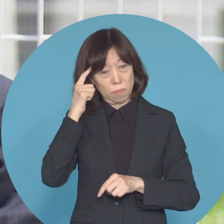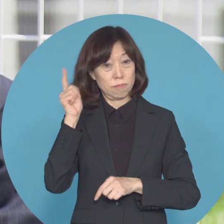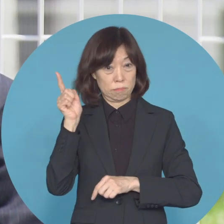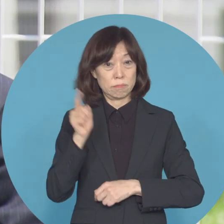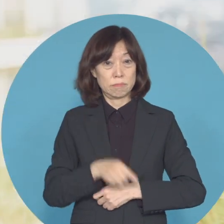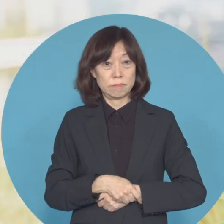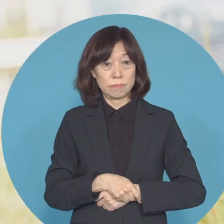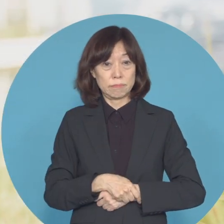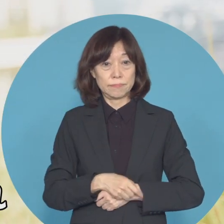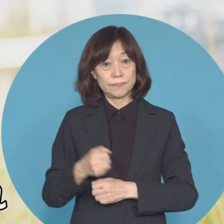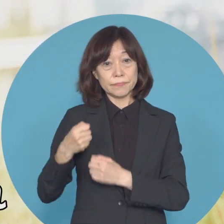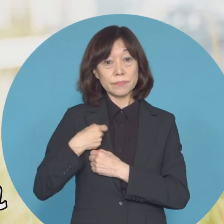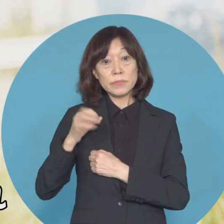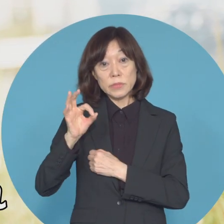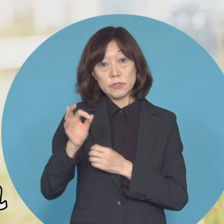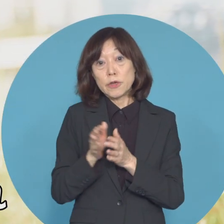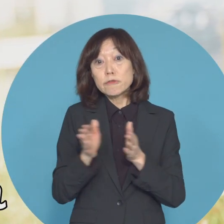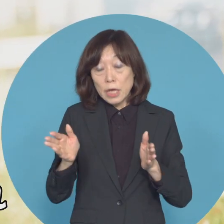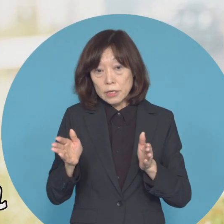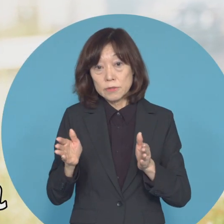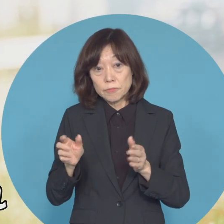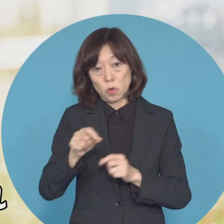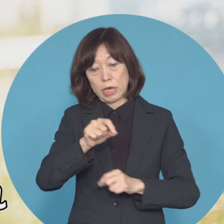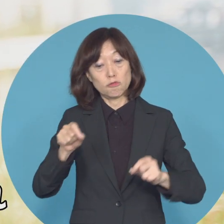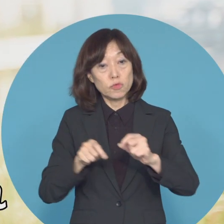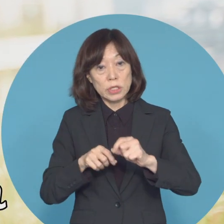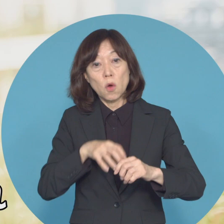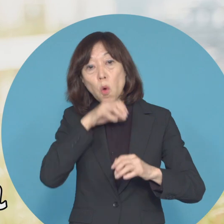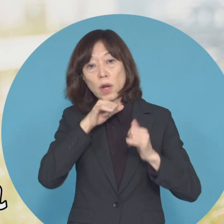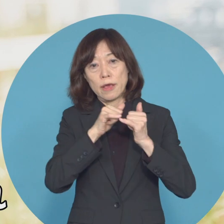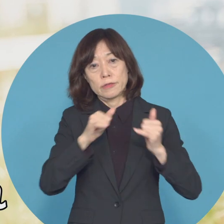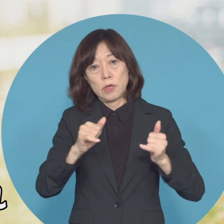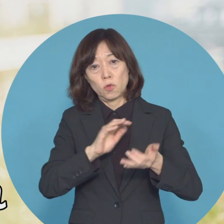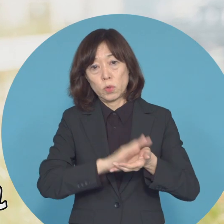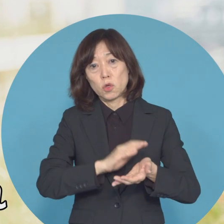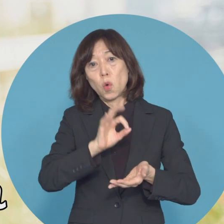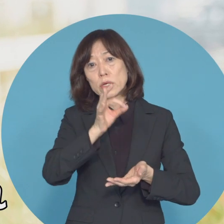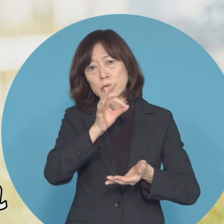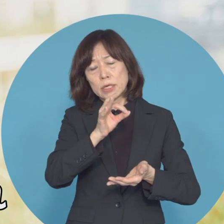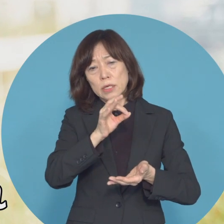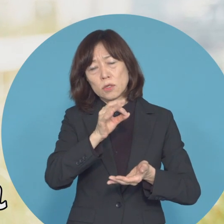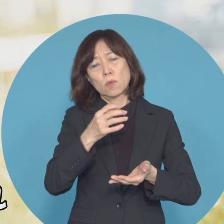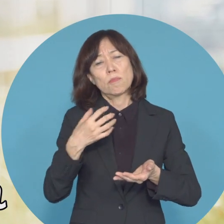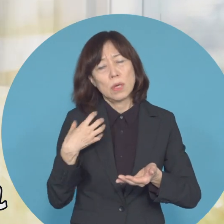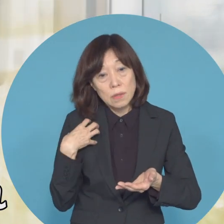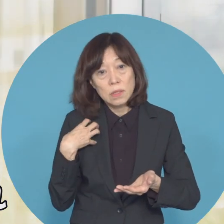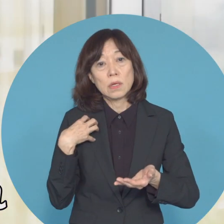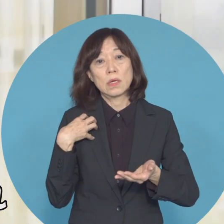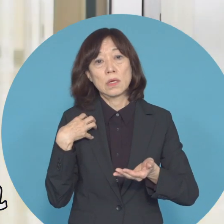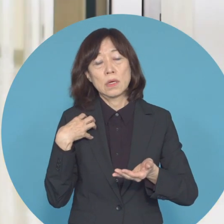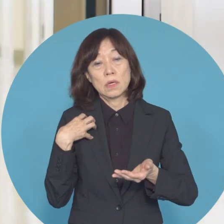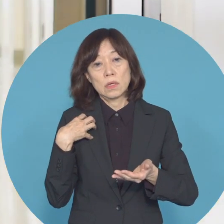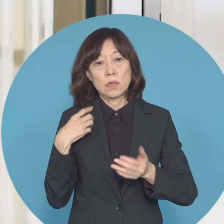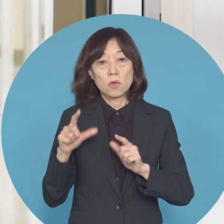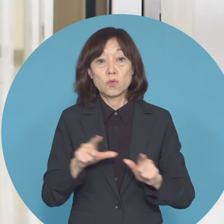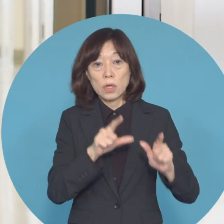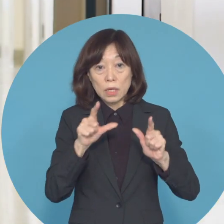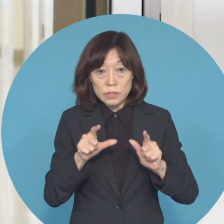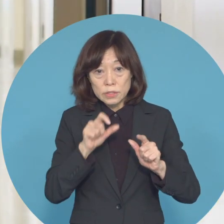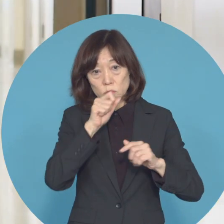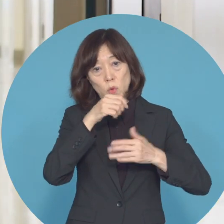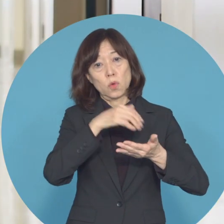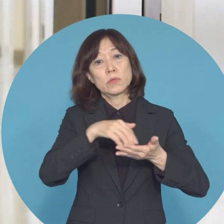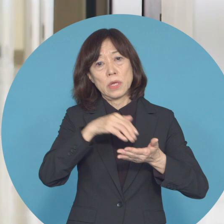りません。軍事費拡大の一方で、高齢者の医療費の負担は増やされ、暮らしの予